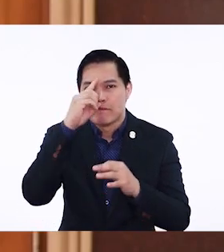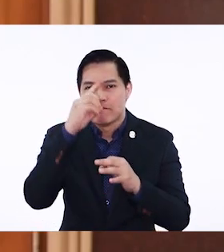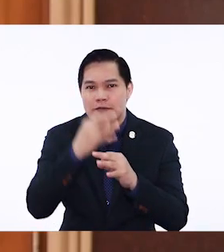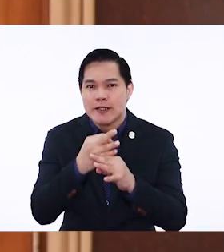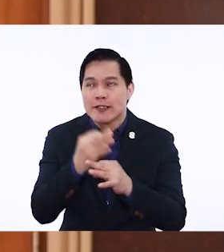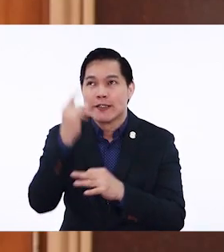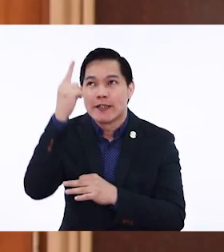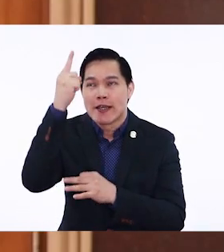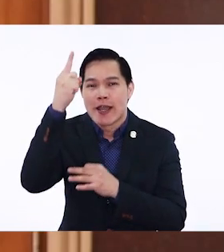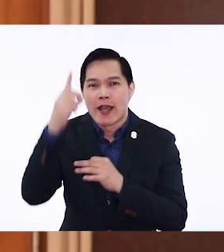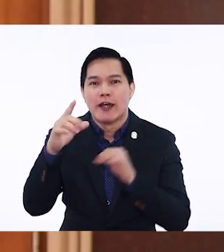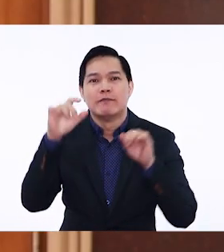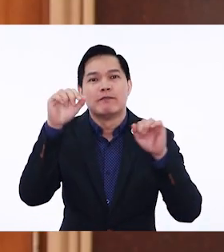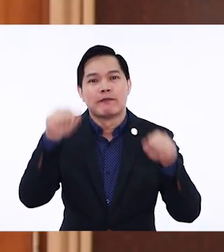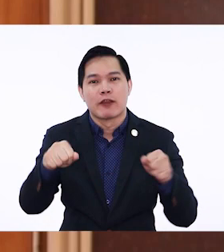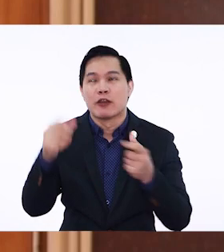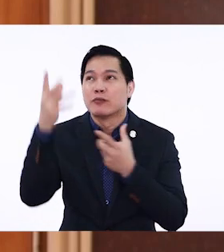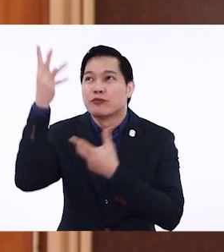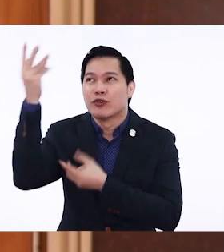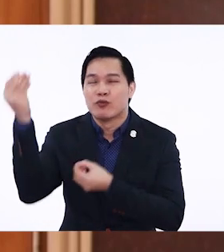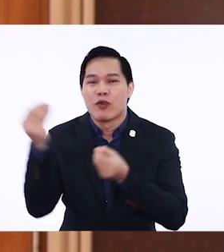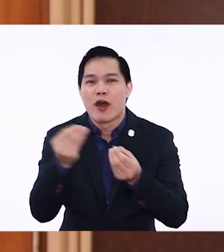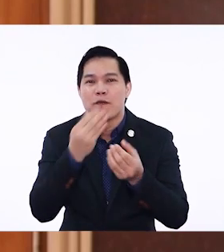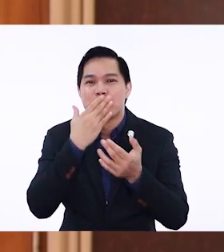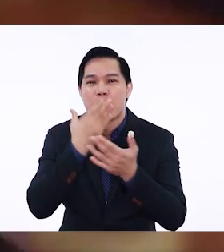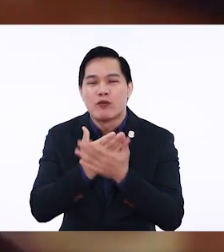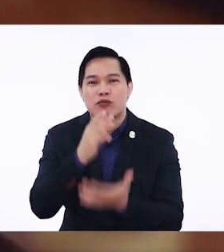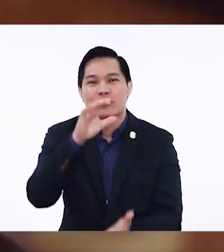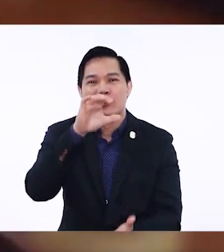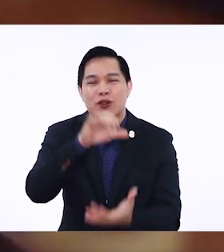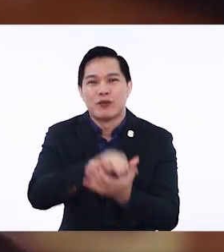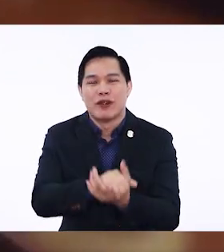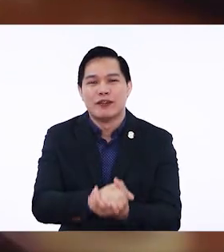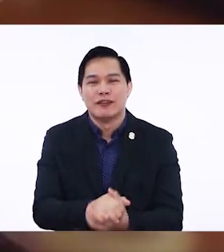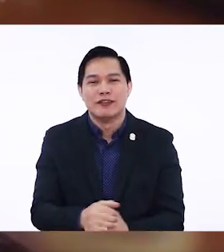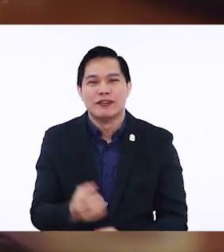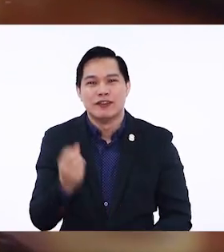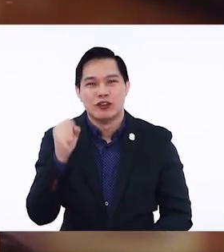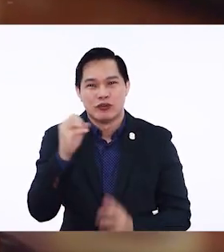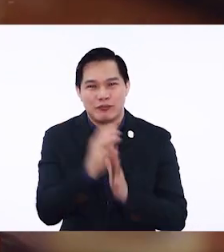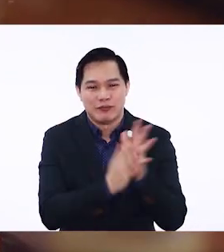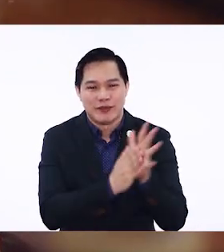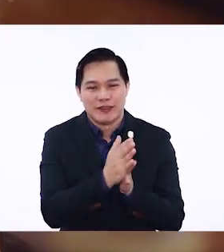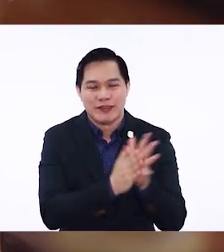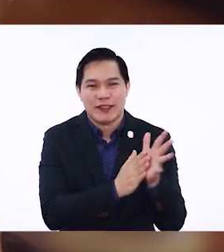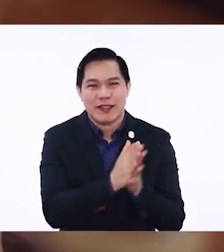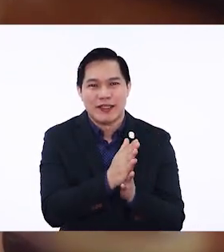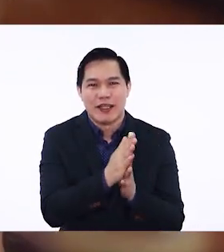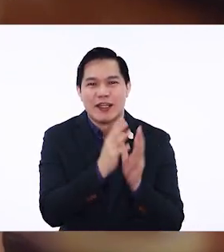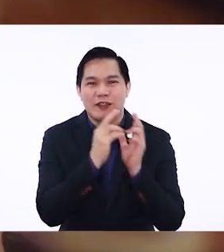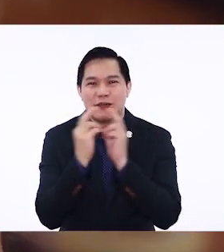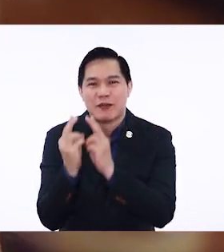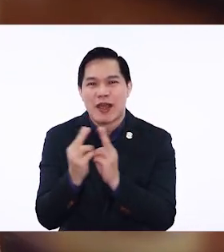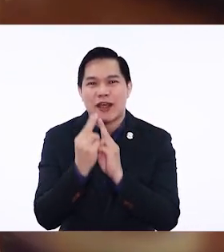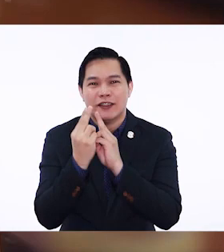Panginoong Diyos ang magkakaloob sa atin ng mabuting asawa. Kaya naman masiglang nakipagkaisa ang mga kapatid mula sa